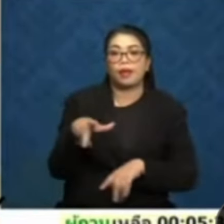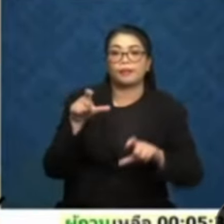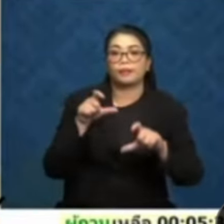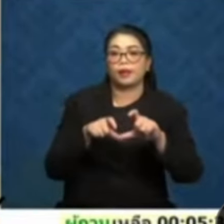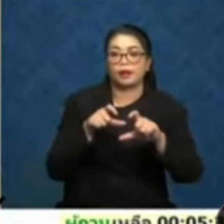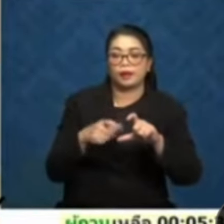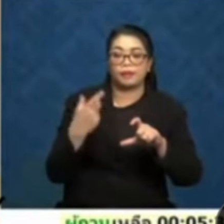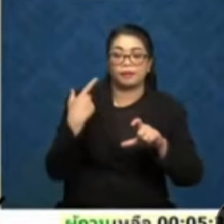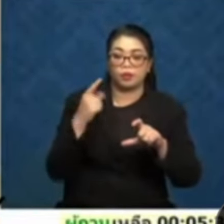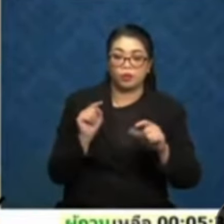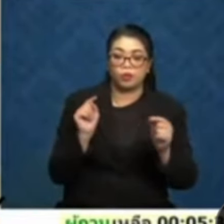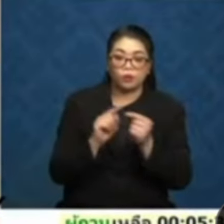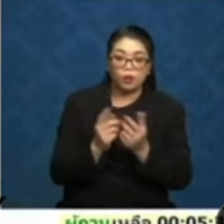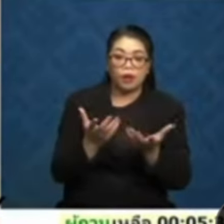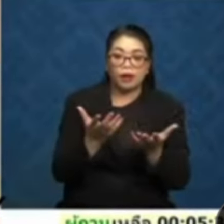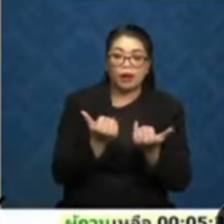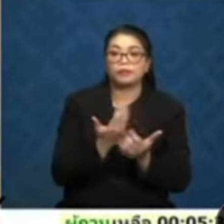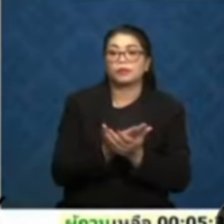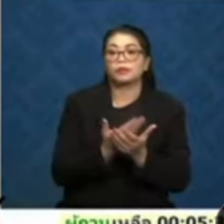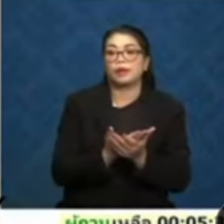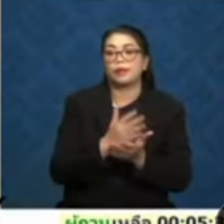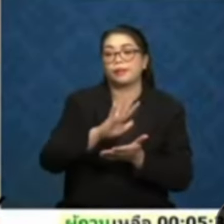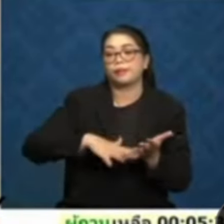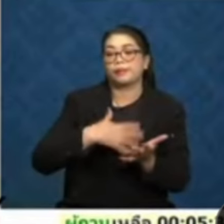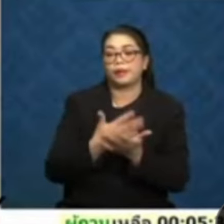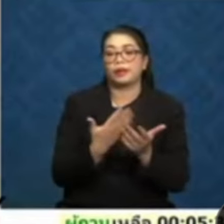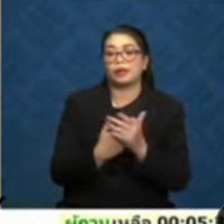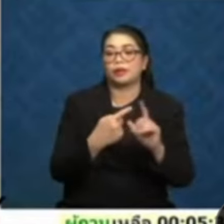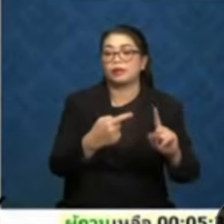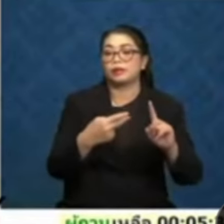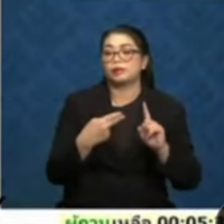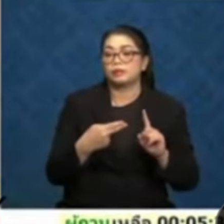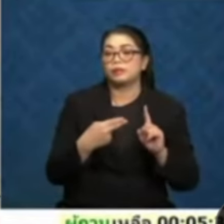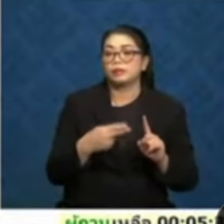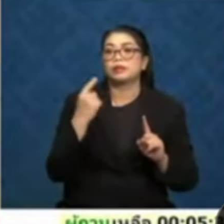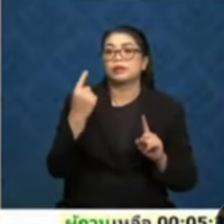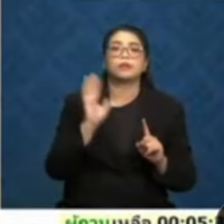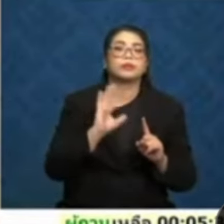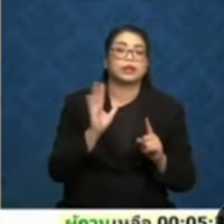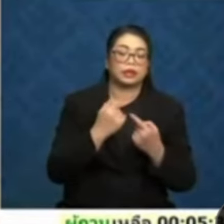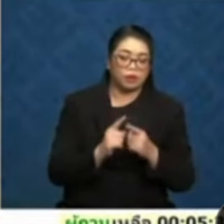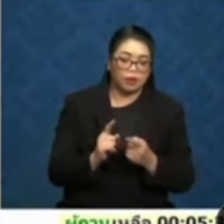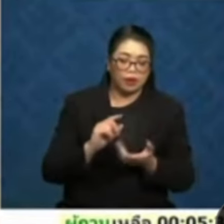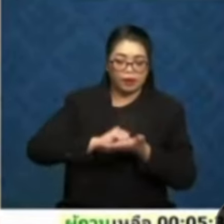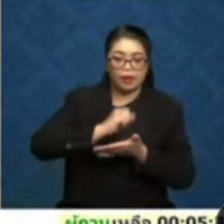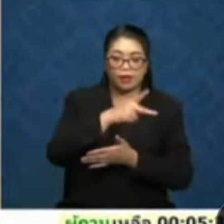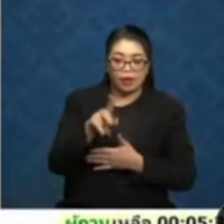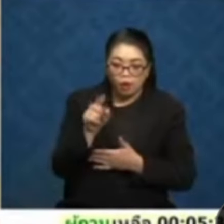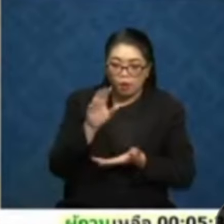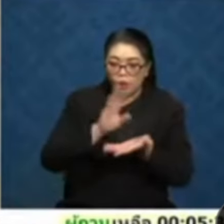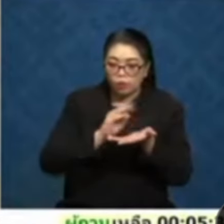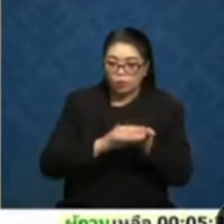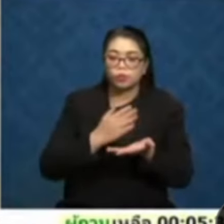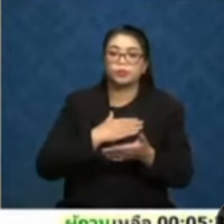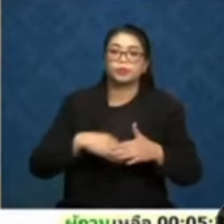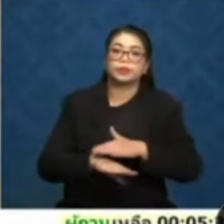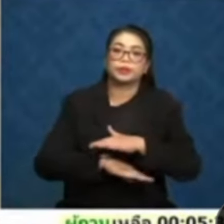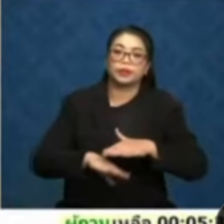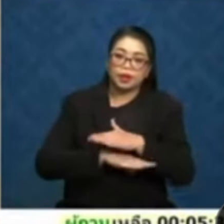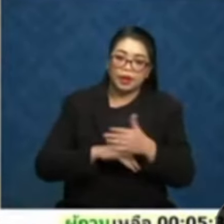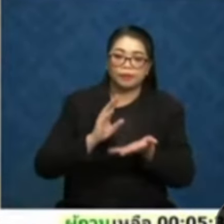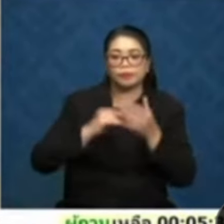ก็ไม่ใช่ประโยชน์เพียงเพื่อการรับนโยบายของ Digital walletอย่างเดียวอย่างที่ท่านทราบดีเรายังสามารถใช้ข้อมูลที่เรามีอยู่